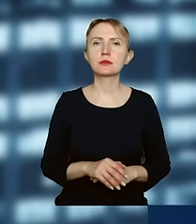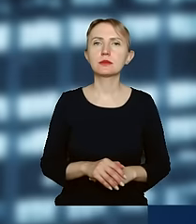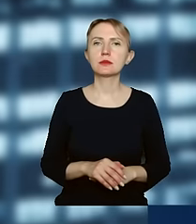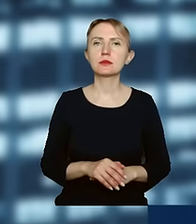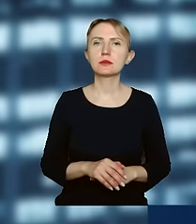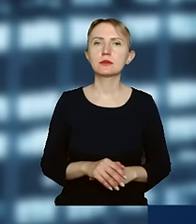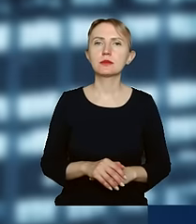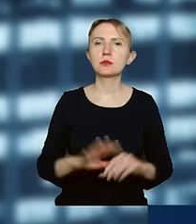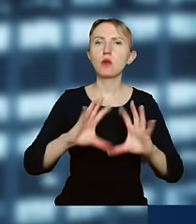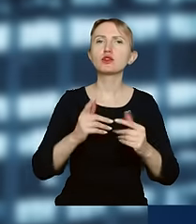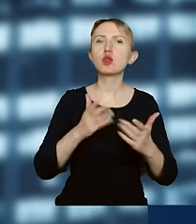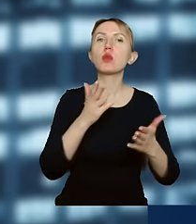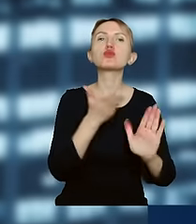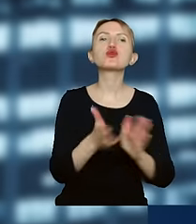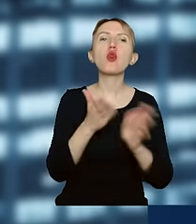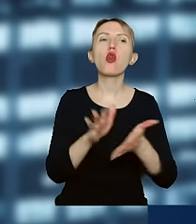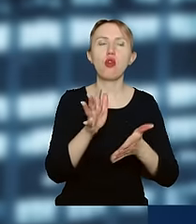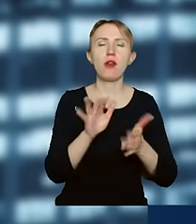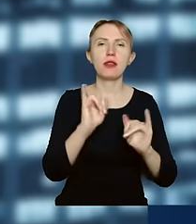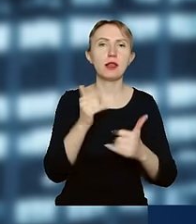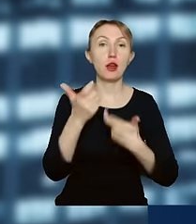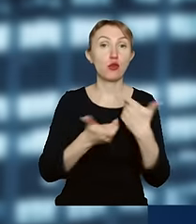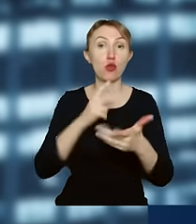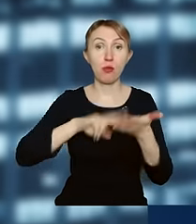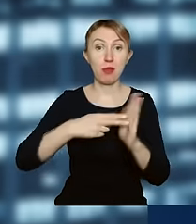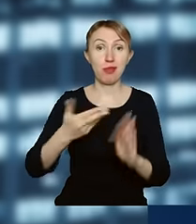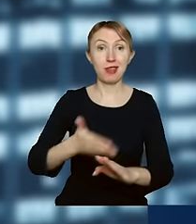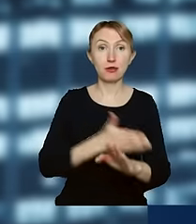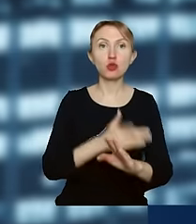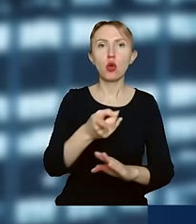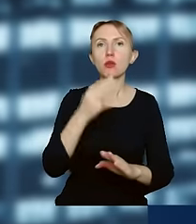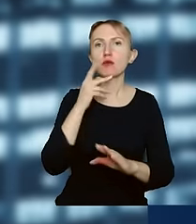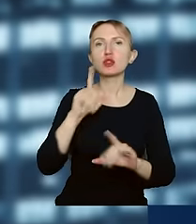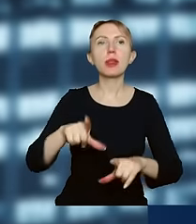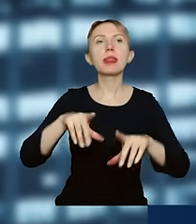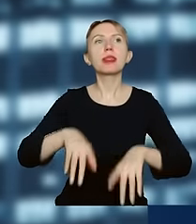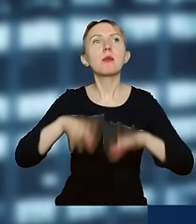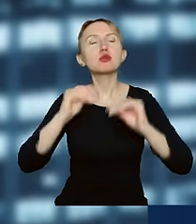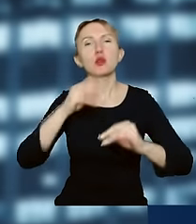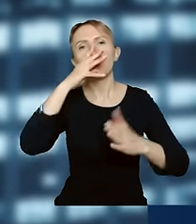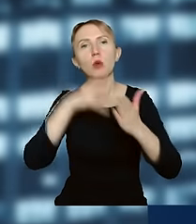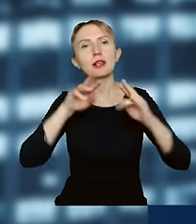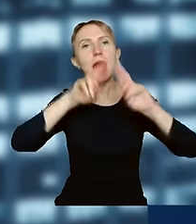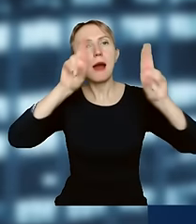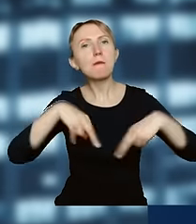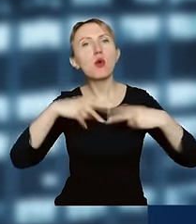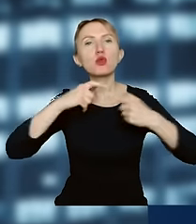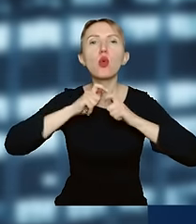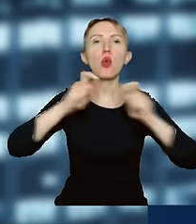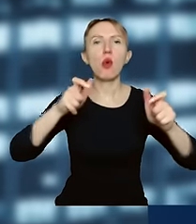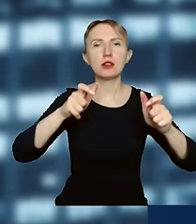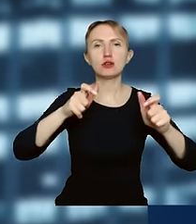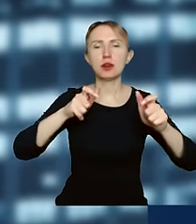wszystko od scenariusza. Gdyby było tak, że oni na początku ogłaszają ten raport, na początku ogłaszają,